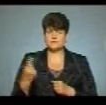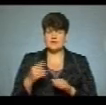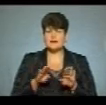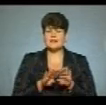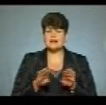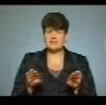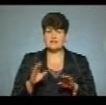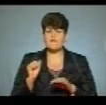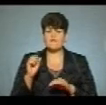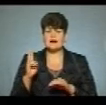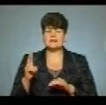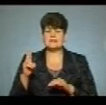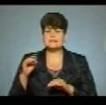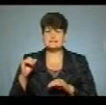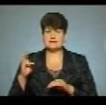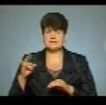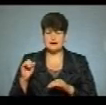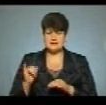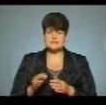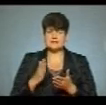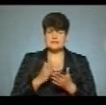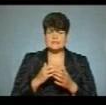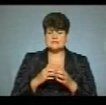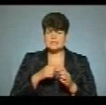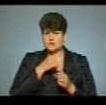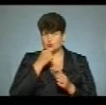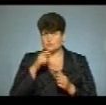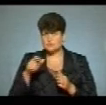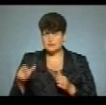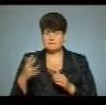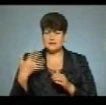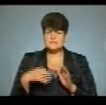рівень вакцинації від дифтерії правця становить серед дорослого населення